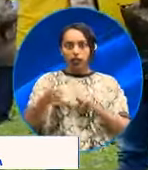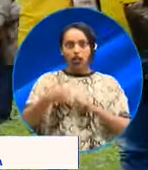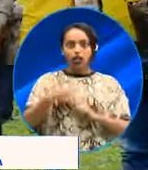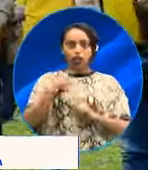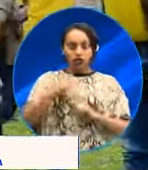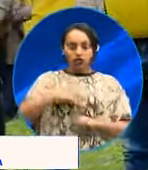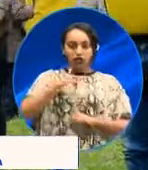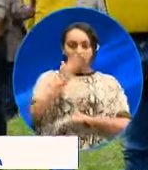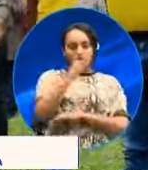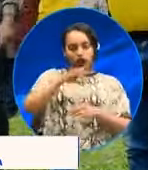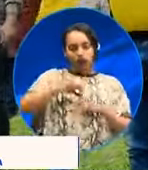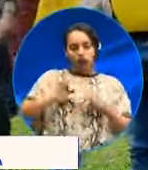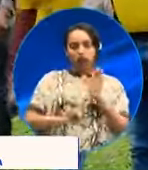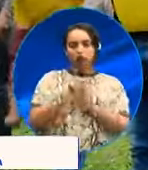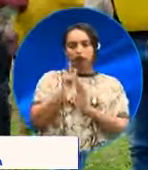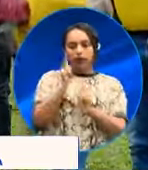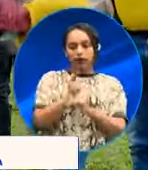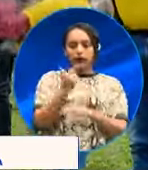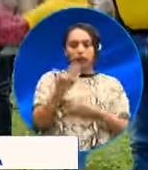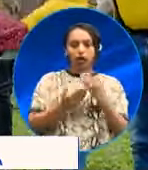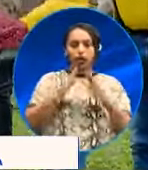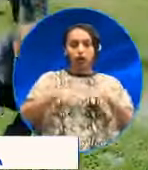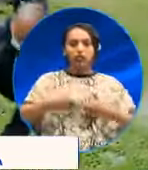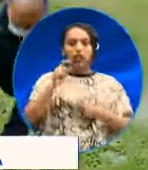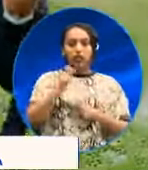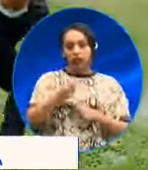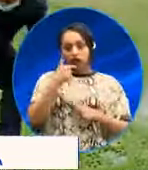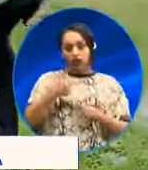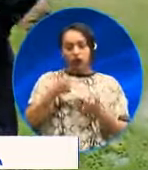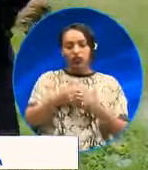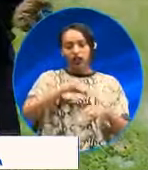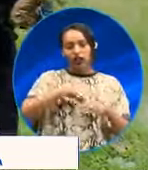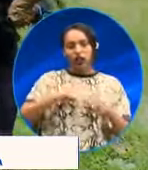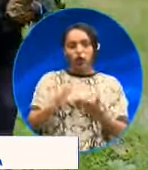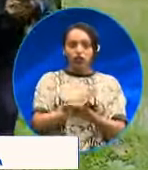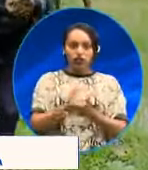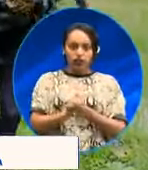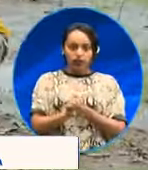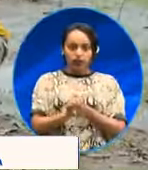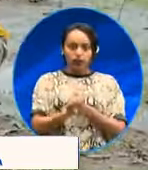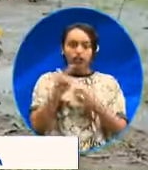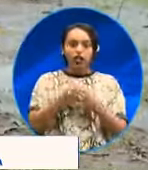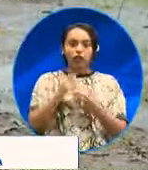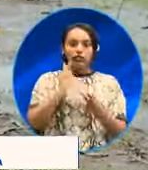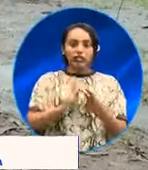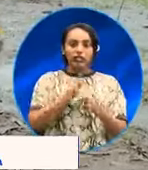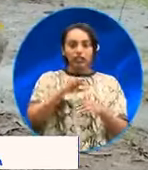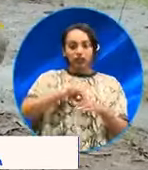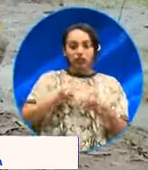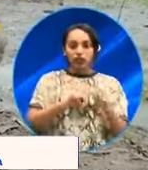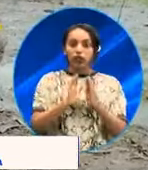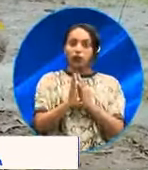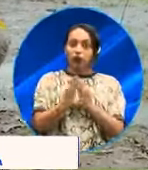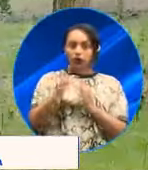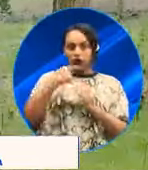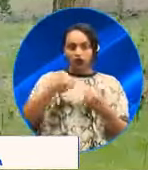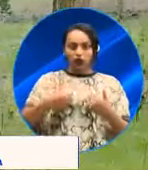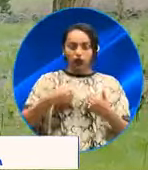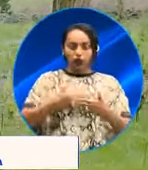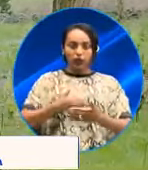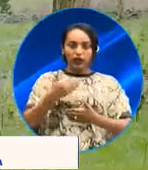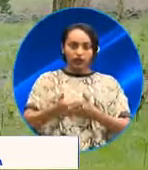ነው የሚሰማው። ችግኞች ተተክለው ማደግና ተገቢ ግልጋሎት መስጠት አለባቸው ያሉት የችግኝ ተከላው ተሳታፊዎች ለዚሁ ስኬት ችግኞችን እንደሚንከባከቡ